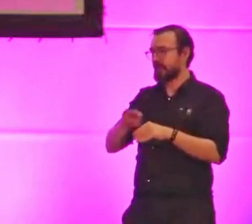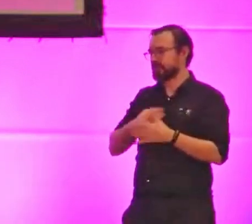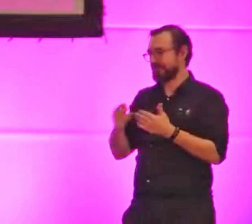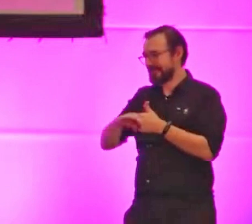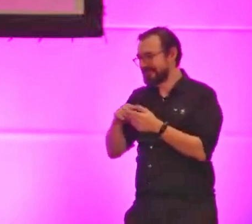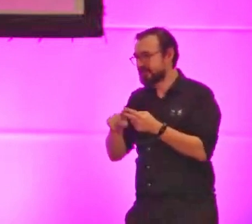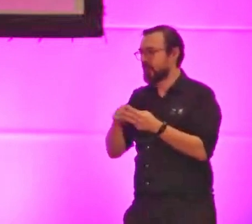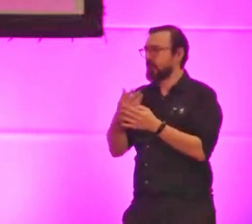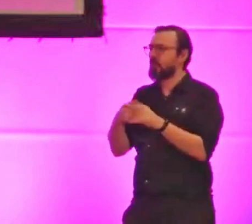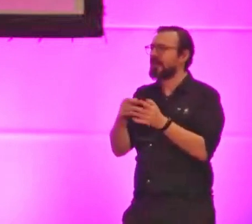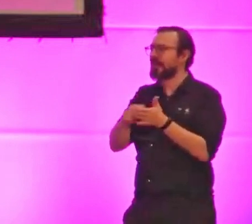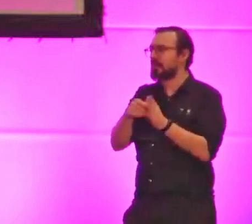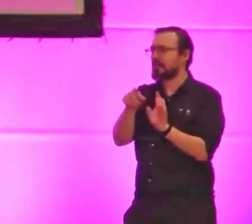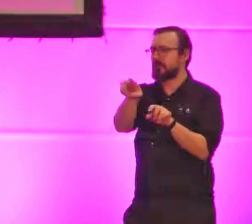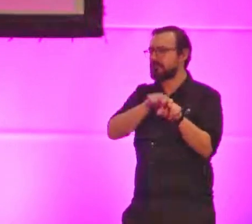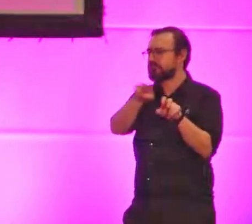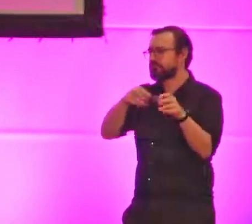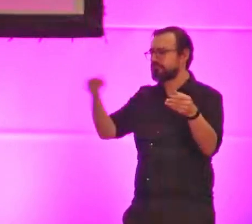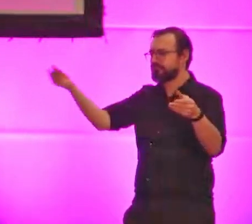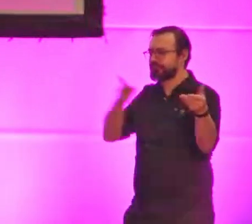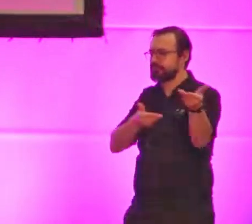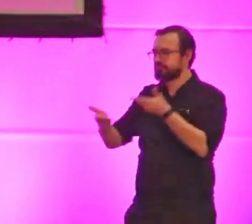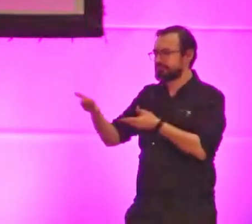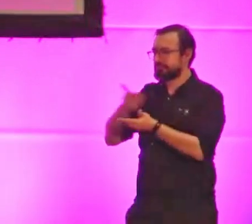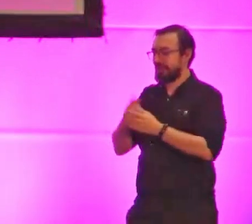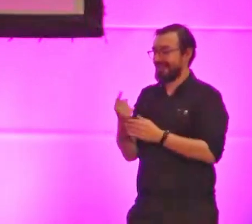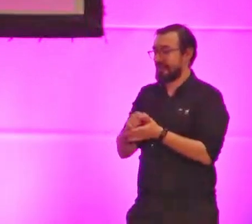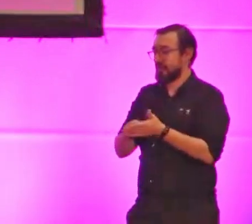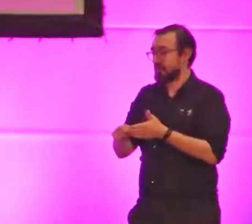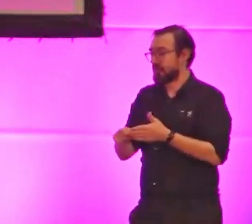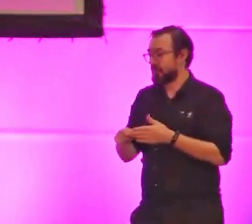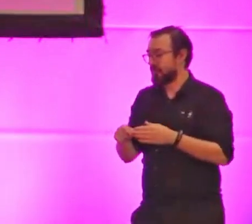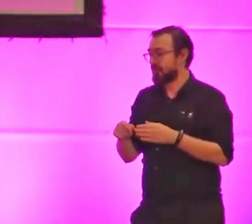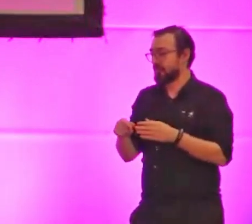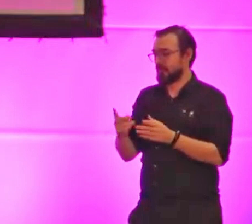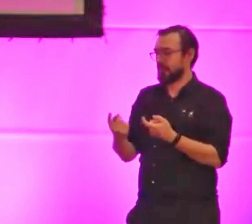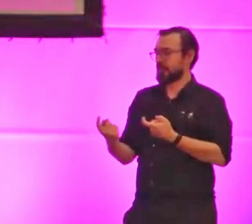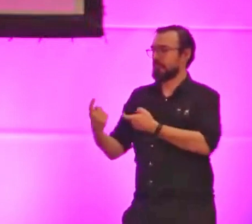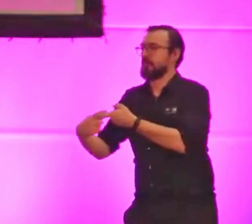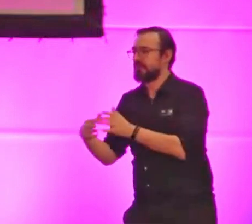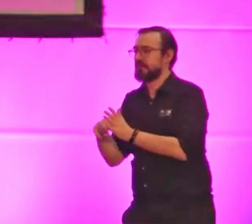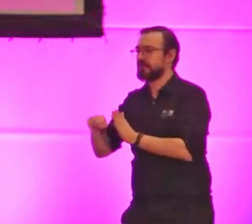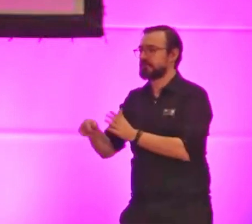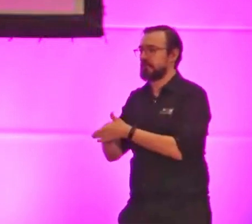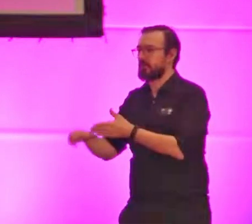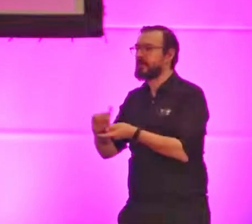alla möjliga rapporter. Men den ena rapporten gav ju källor till nästa rapport, så sen så det blev som en